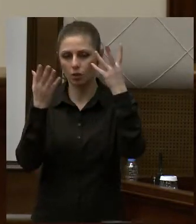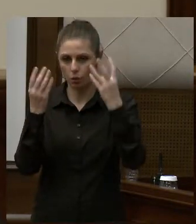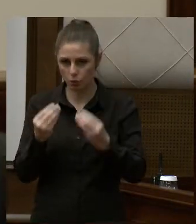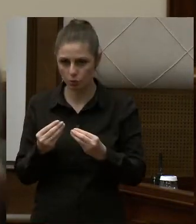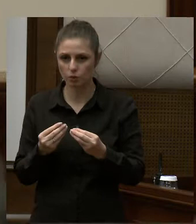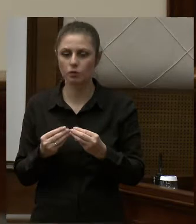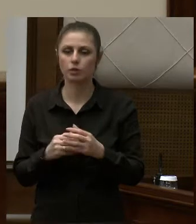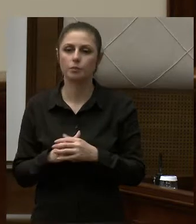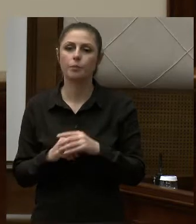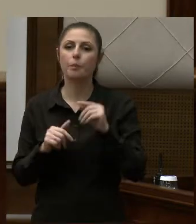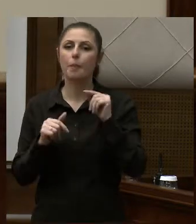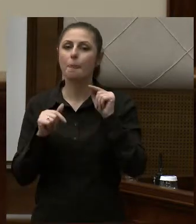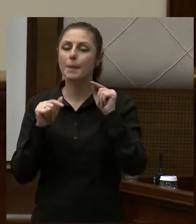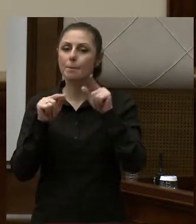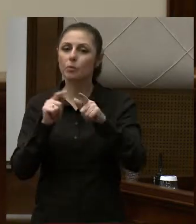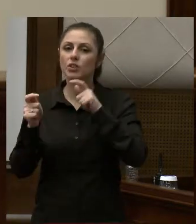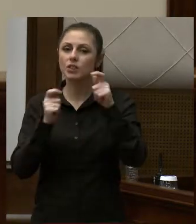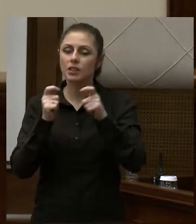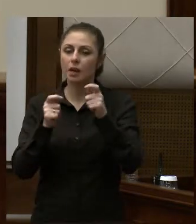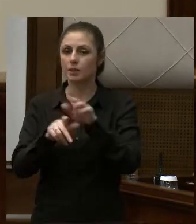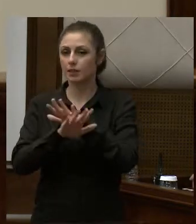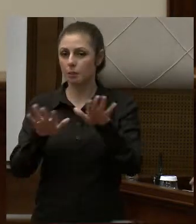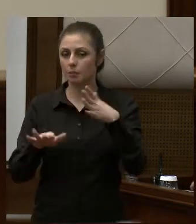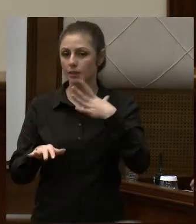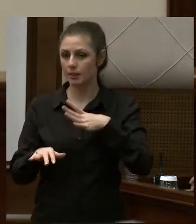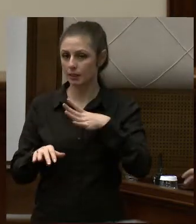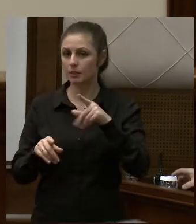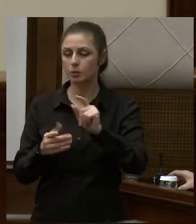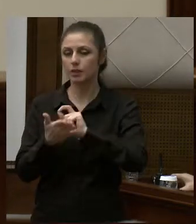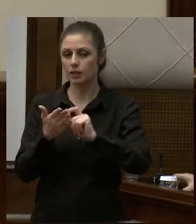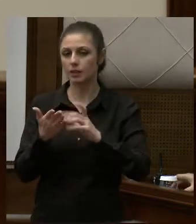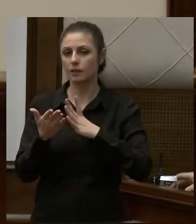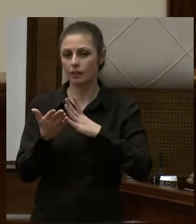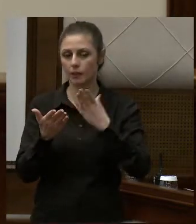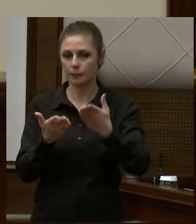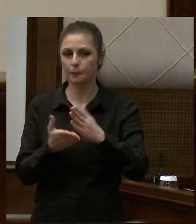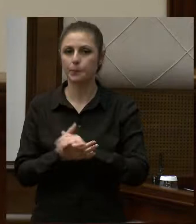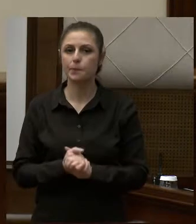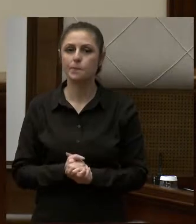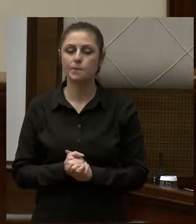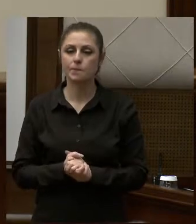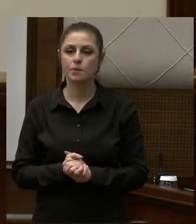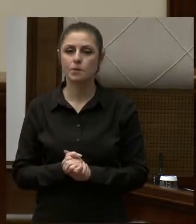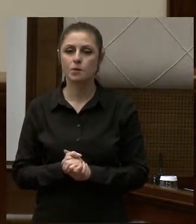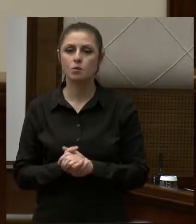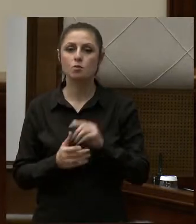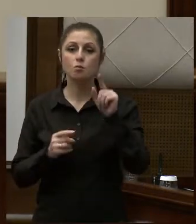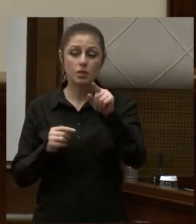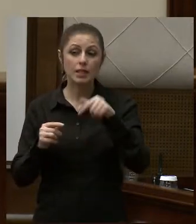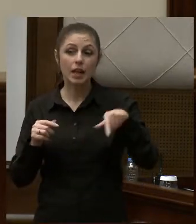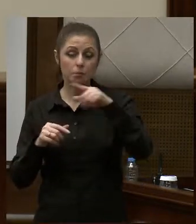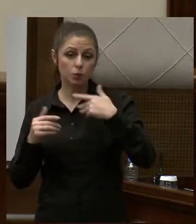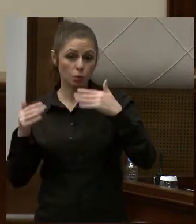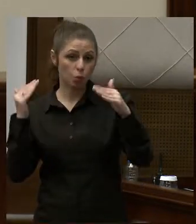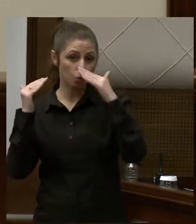tasfiye işlemlerinin tamamlanmasının istenildiği ilgi yazıda anlaşılmaktadır. Bu nedenle makamınızca da uygun